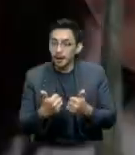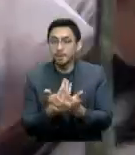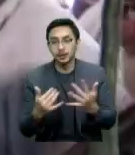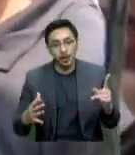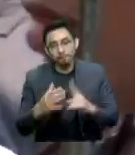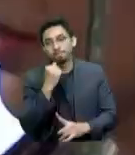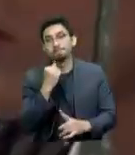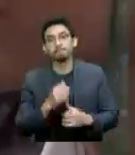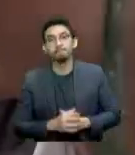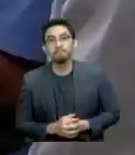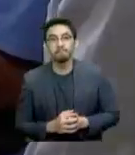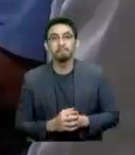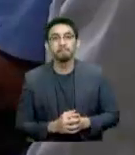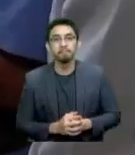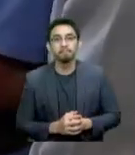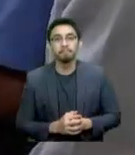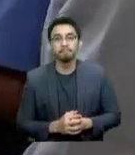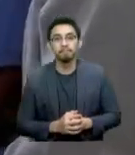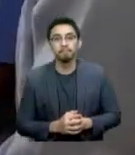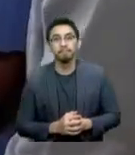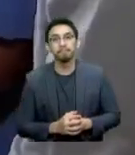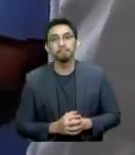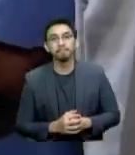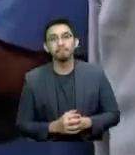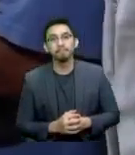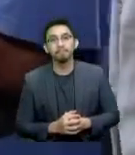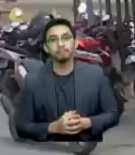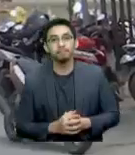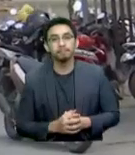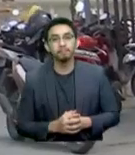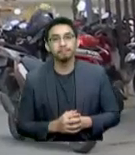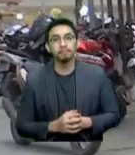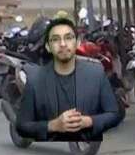Dari Kabupaten Tangerang, Esra Ambarita, Fakih Satrio, iNews, melaporkan.